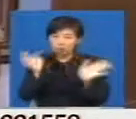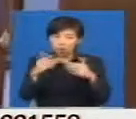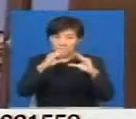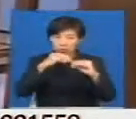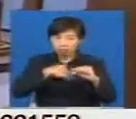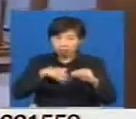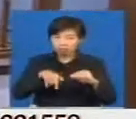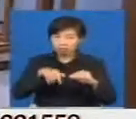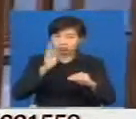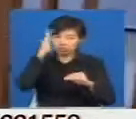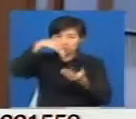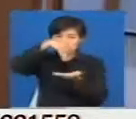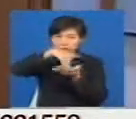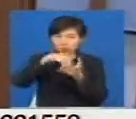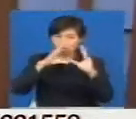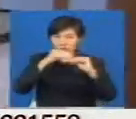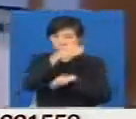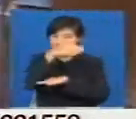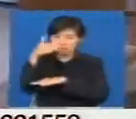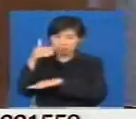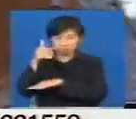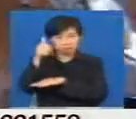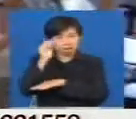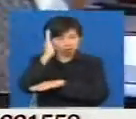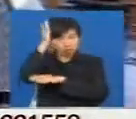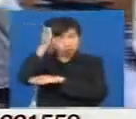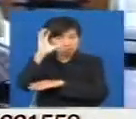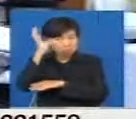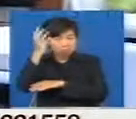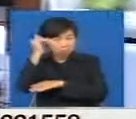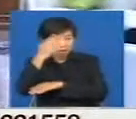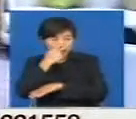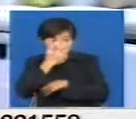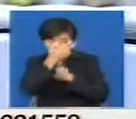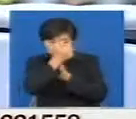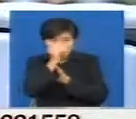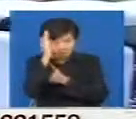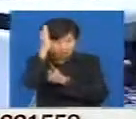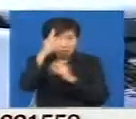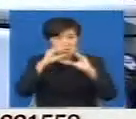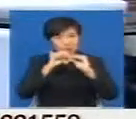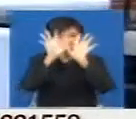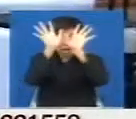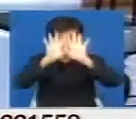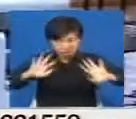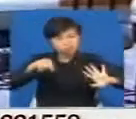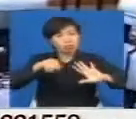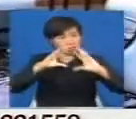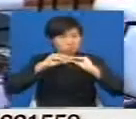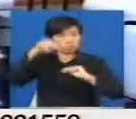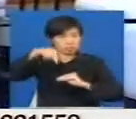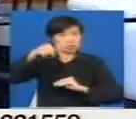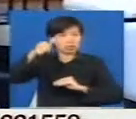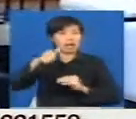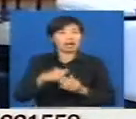เราก็สามารถที่จะดึงเรื่องการประชุมสัมมนาระดับโลกมาที่นี่ได้ ประชุมอาเซียนที่นี่ใช่ไหม อาเซียนด้วย นะฮะเนี่ยอีก